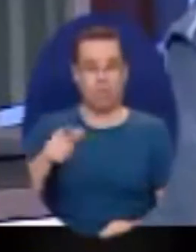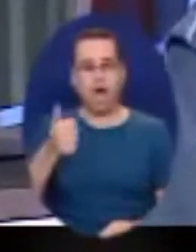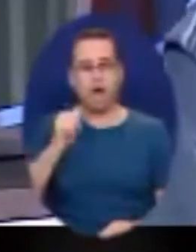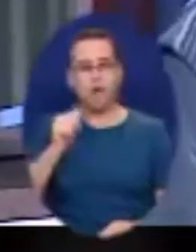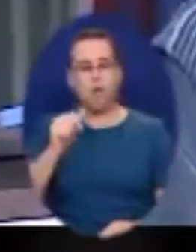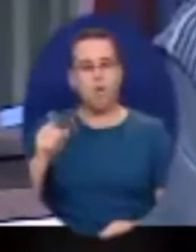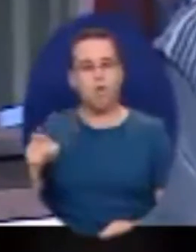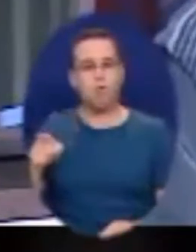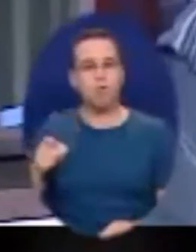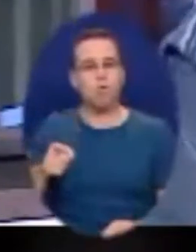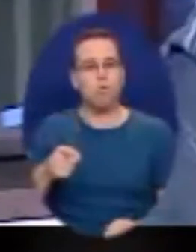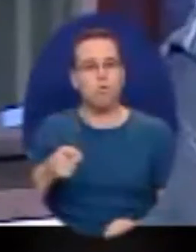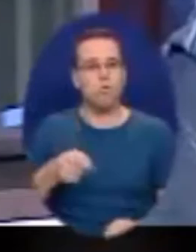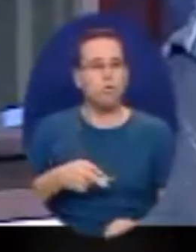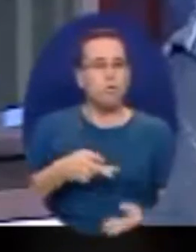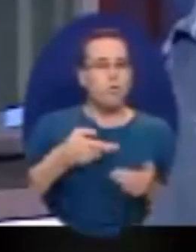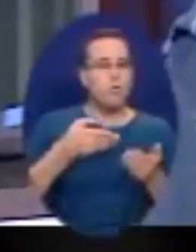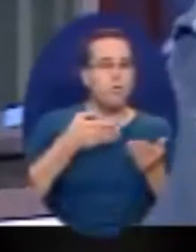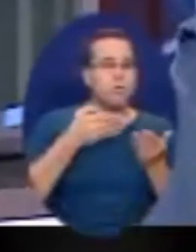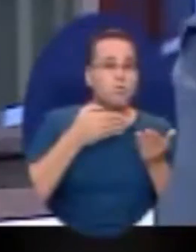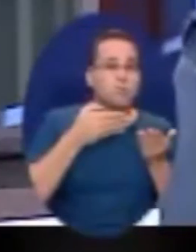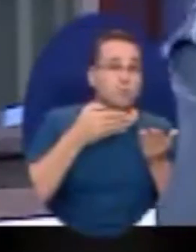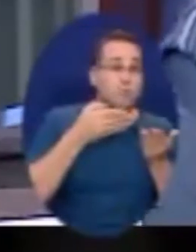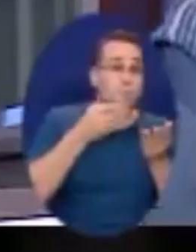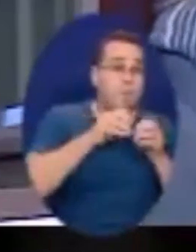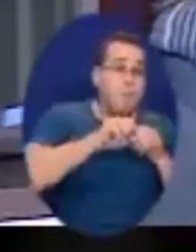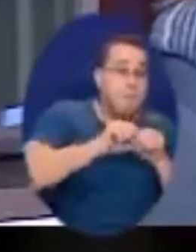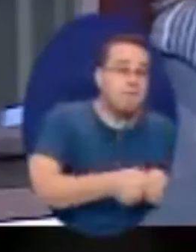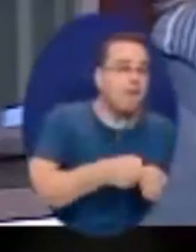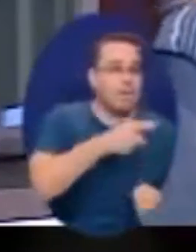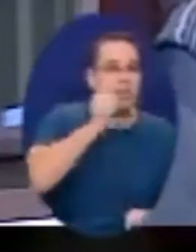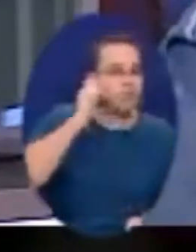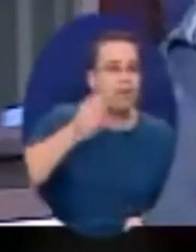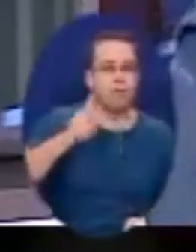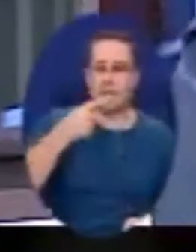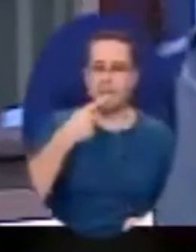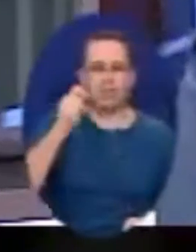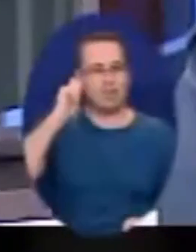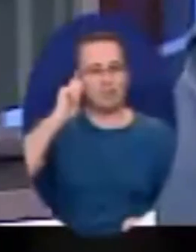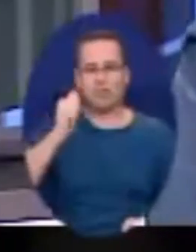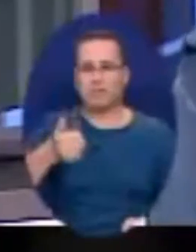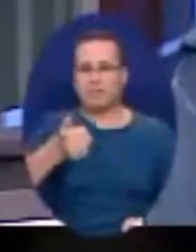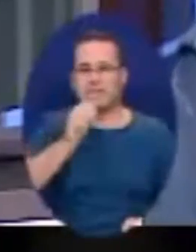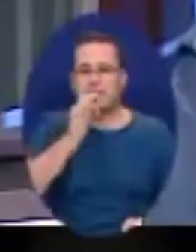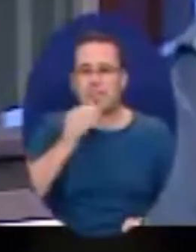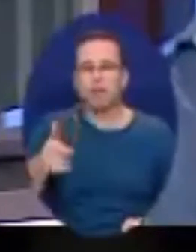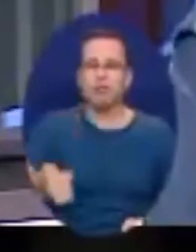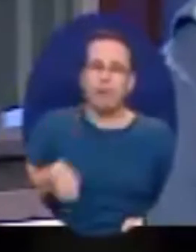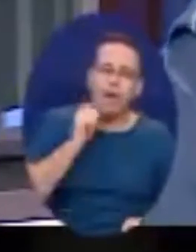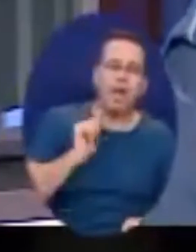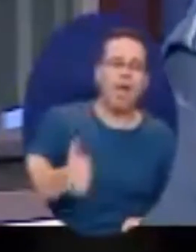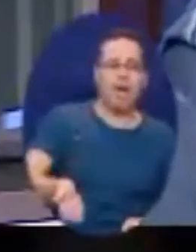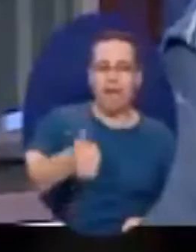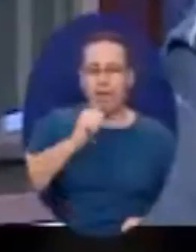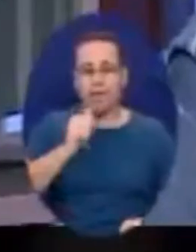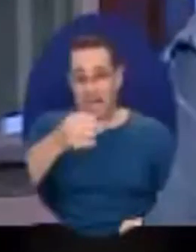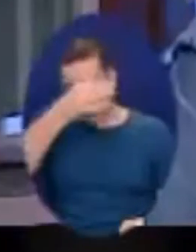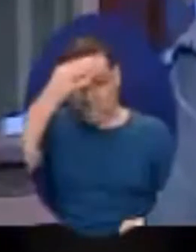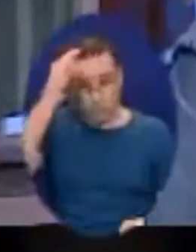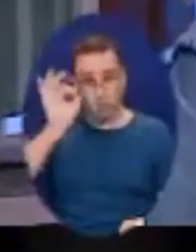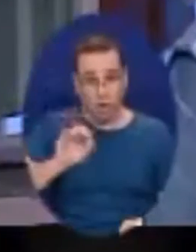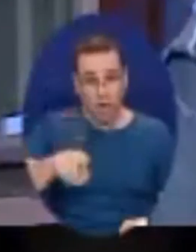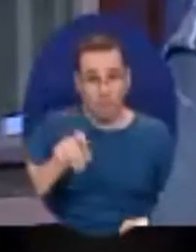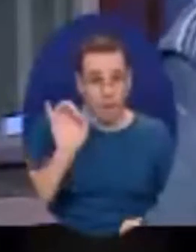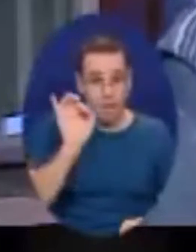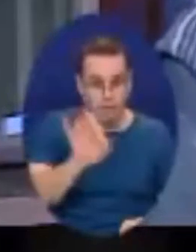ומפרק יותר אצל אישה מאשר אצל גבר. בוא ניקח נשים צעירות, שבלייניות ושוטות. הרי הסיכוי שלהם